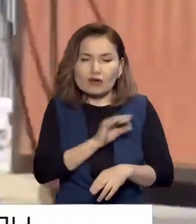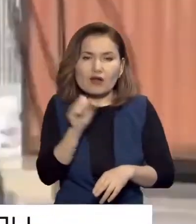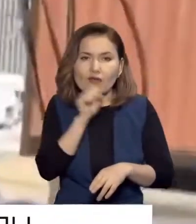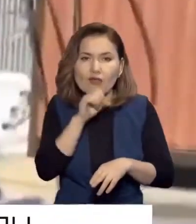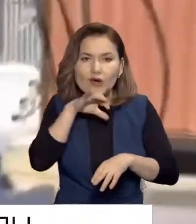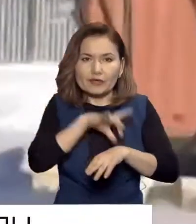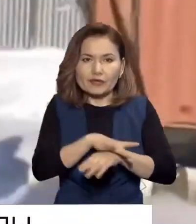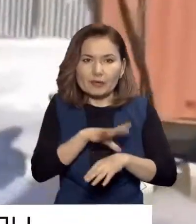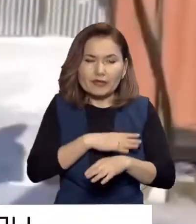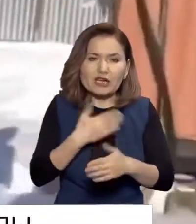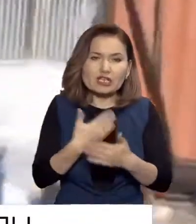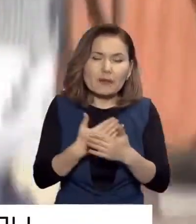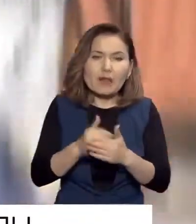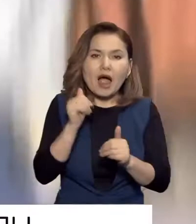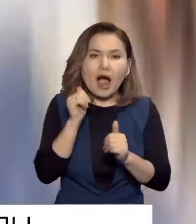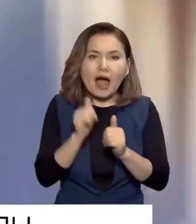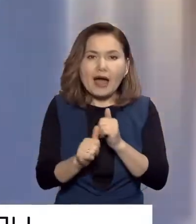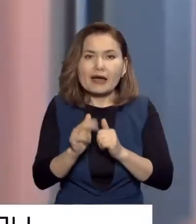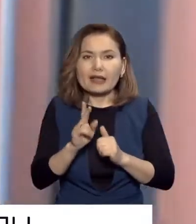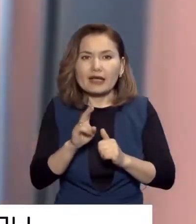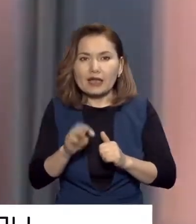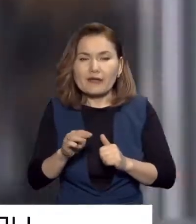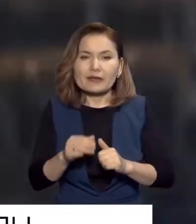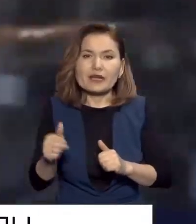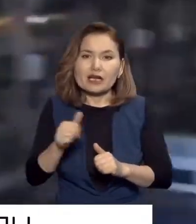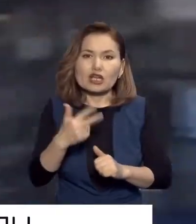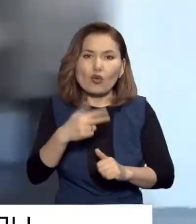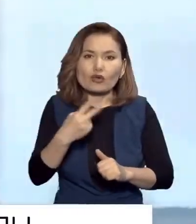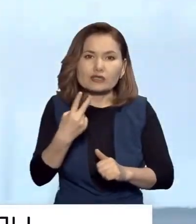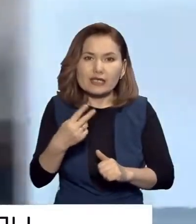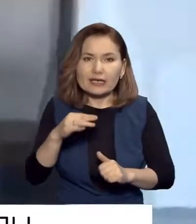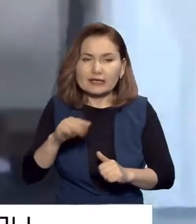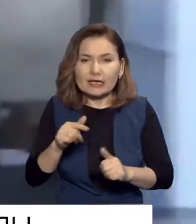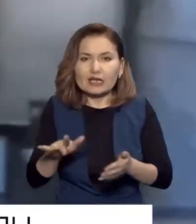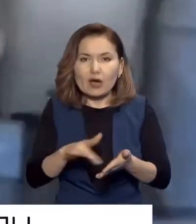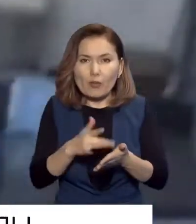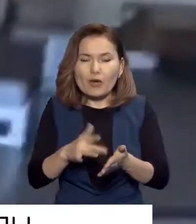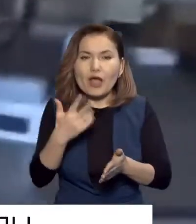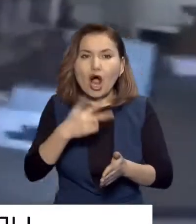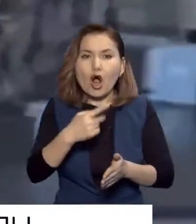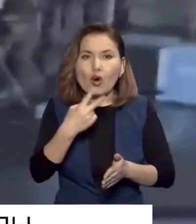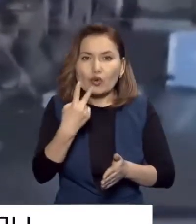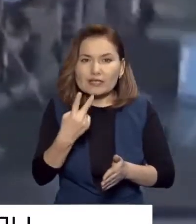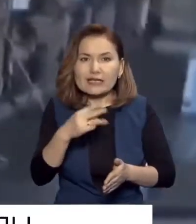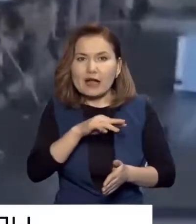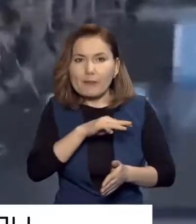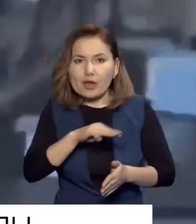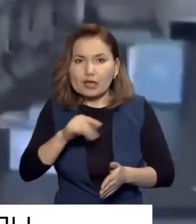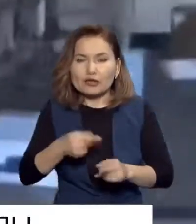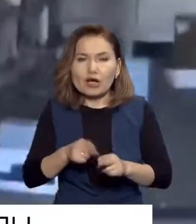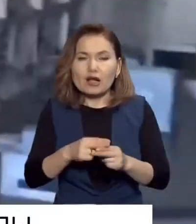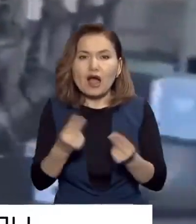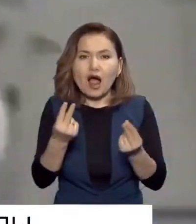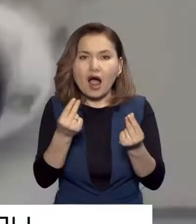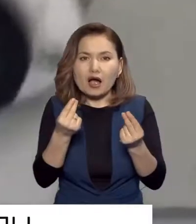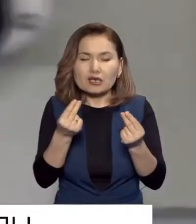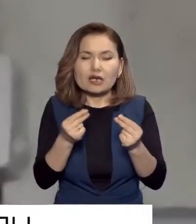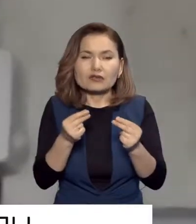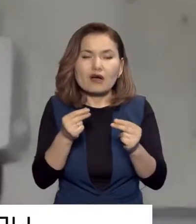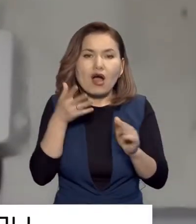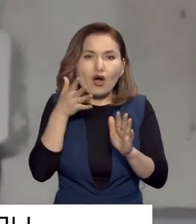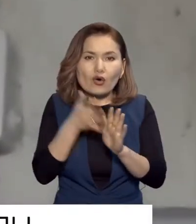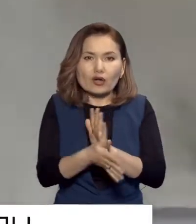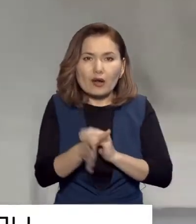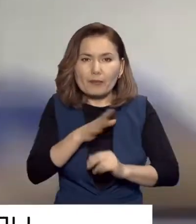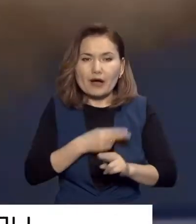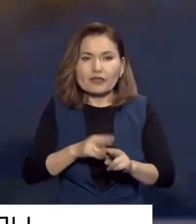байқалған. Оған шамамен әр киловатт сағатын 32 тенгеден есептегенде 32 миллион тенгеден артық қаржы жұмсалыпты.